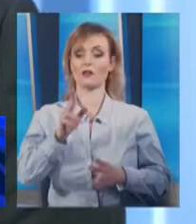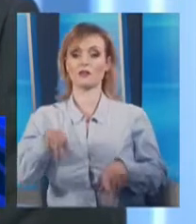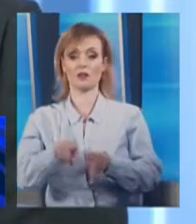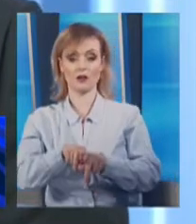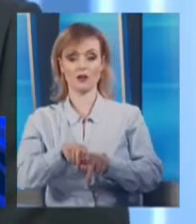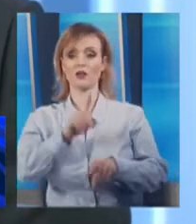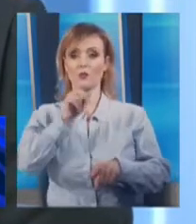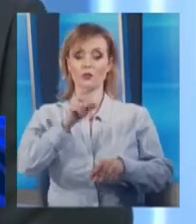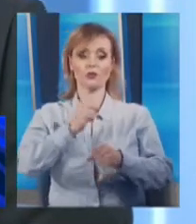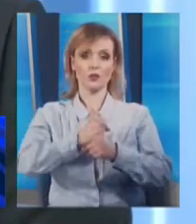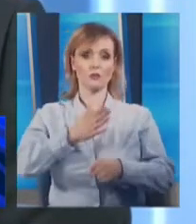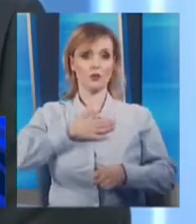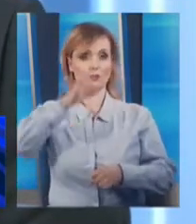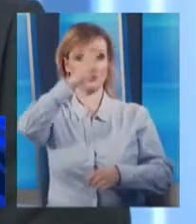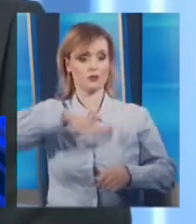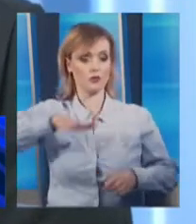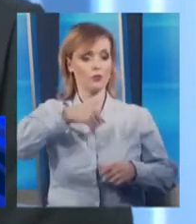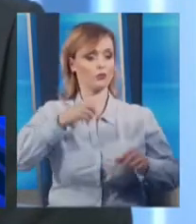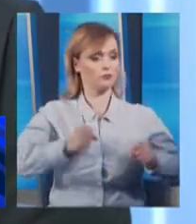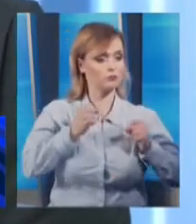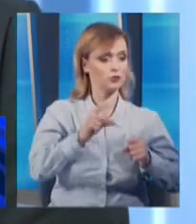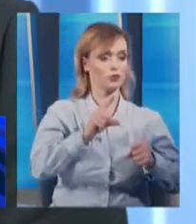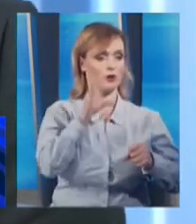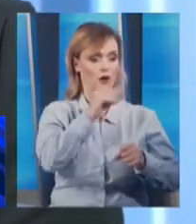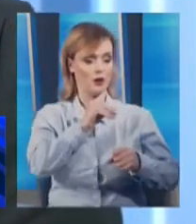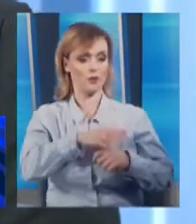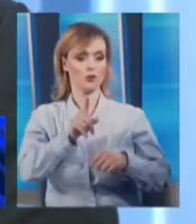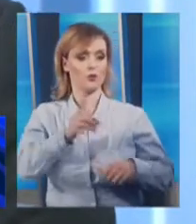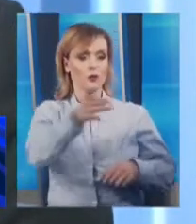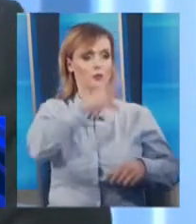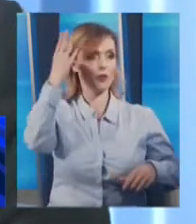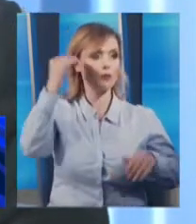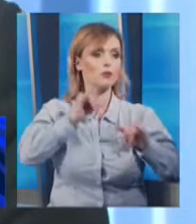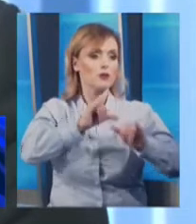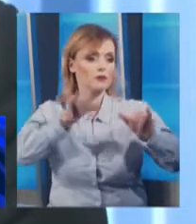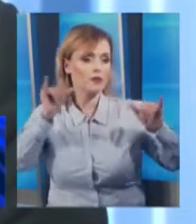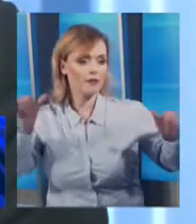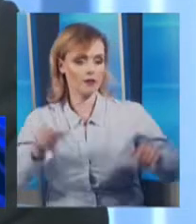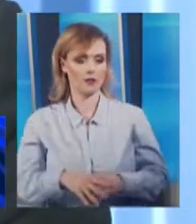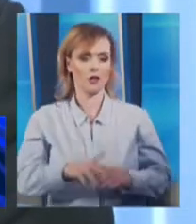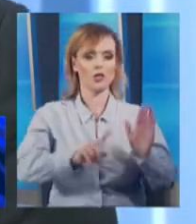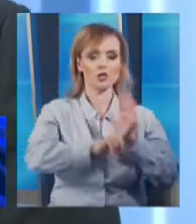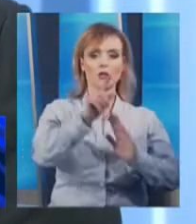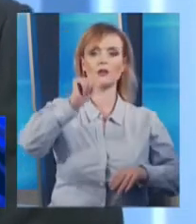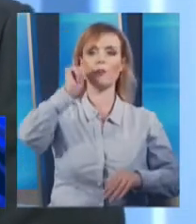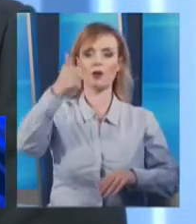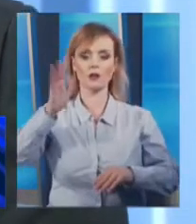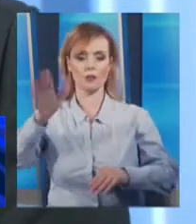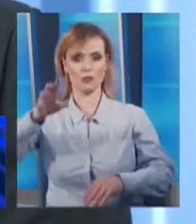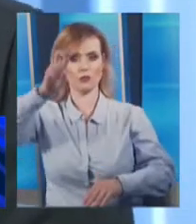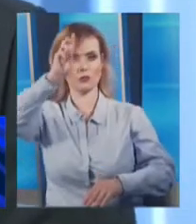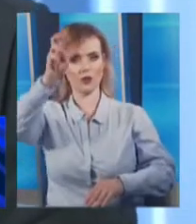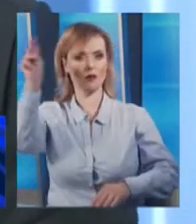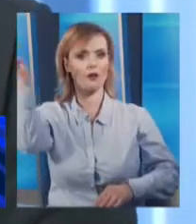țara mea și cu poporul meu. Voi face tot ce-mi stă în puteri ca Republica Moldova să prospere, Republica Moldova de mâine să fie o țară